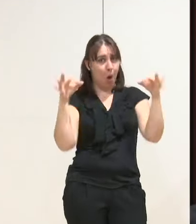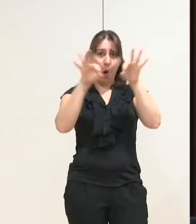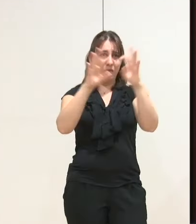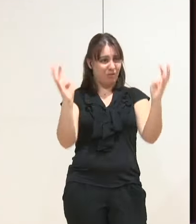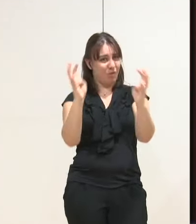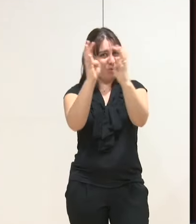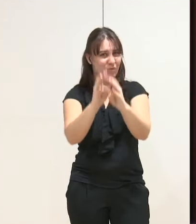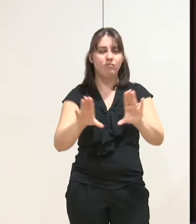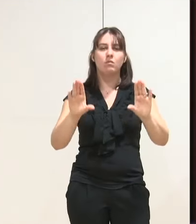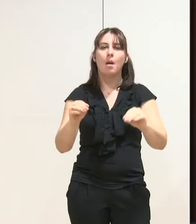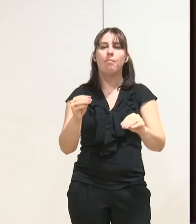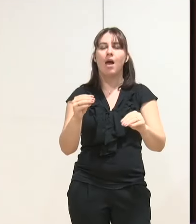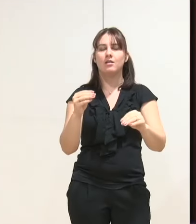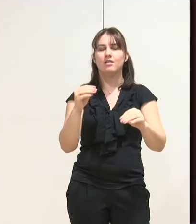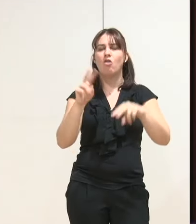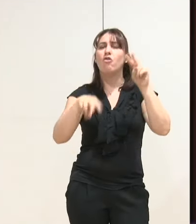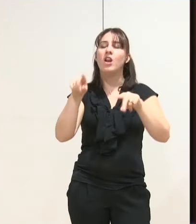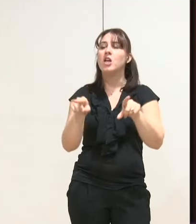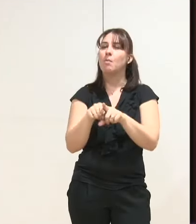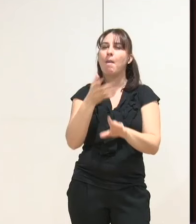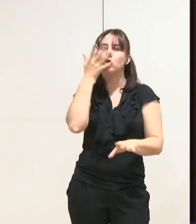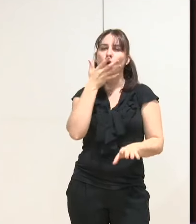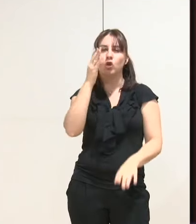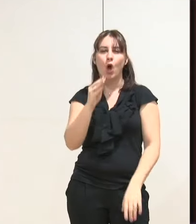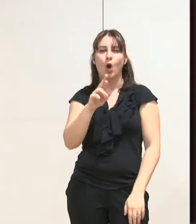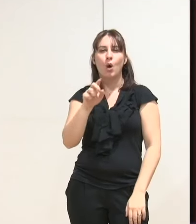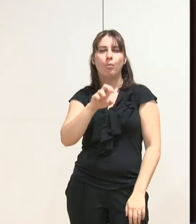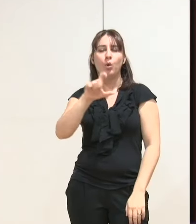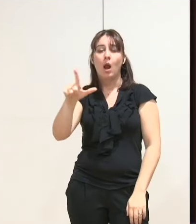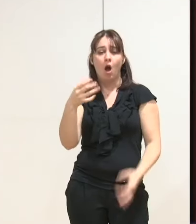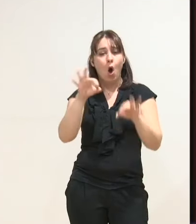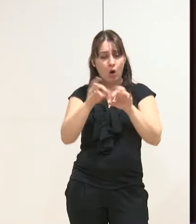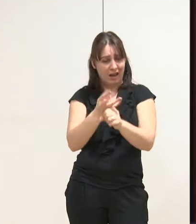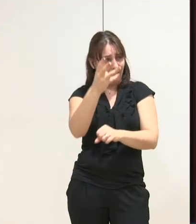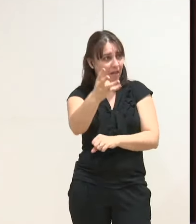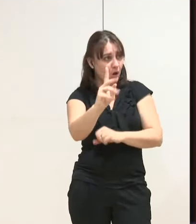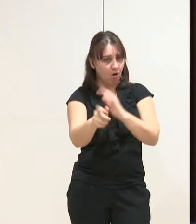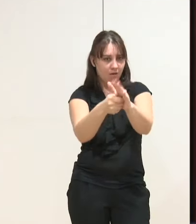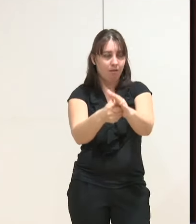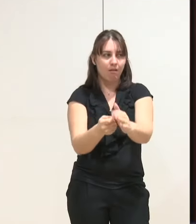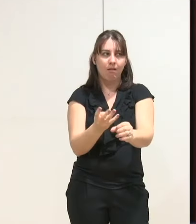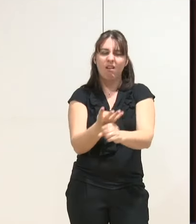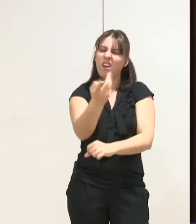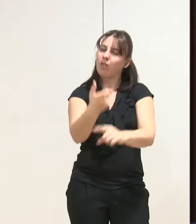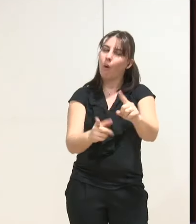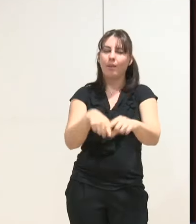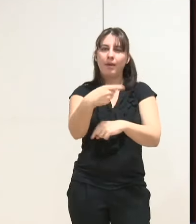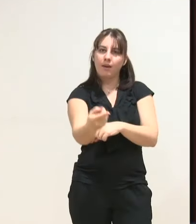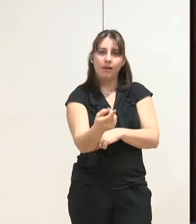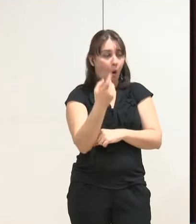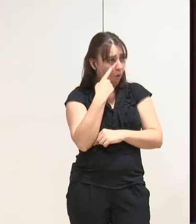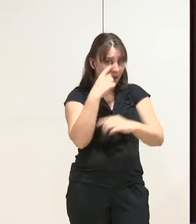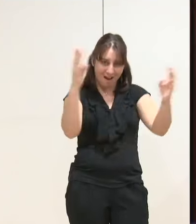sur la place du village comme il dit Bruel mais je vous donne rendez-vous dans 4 ans est-ce que je vous voir parce que c'est dans 4 ans ou 4 ans et demi et puis on fera le